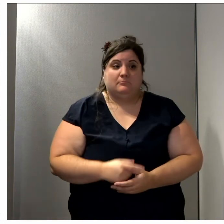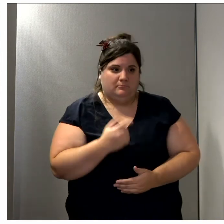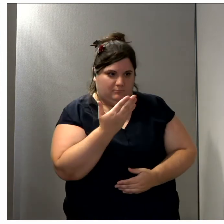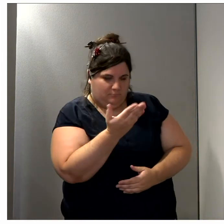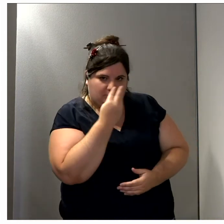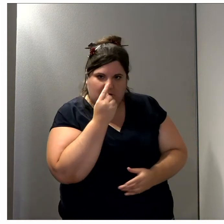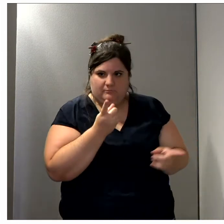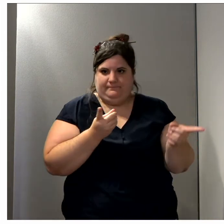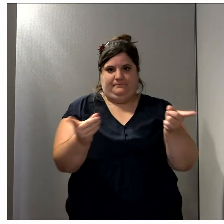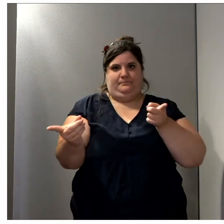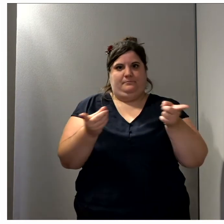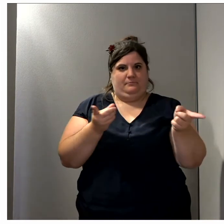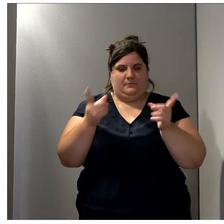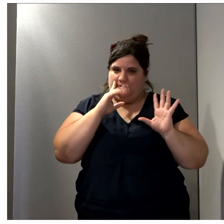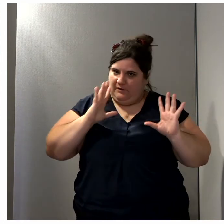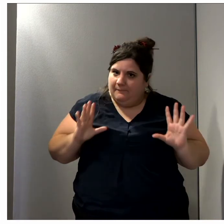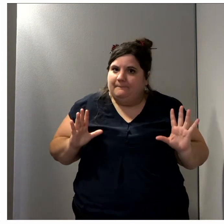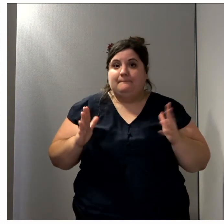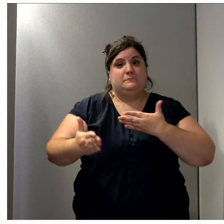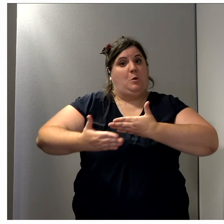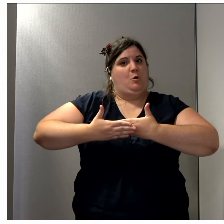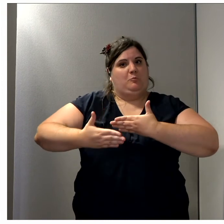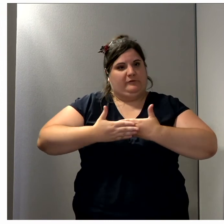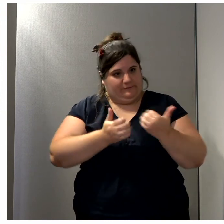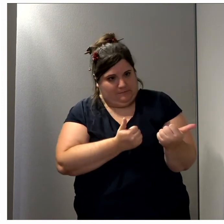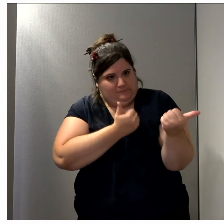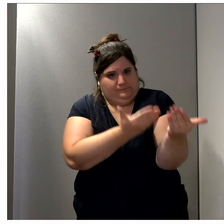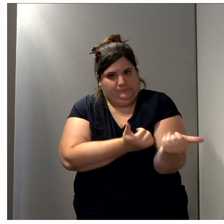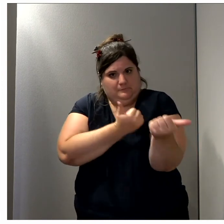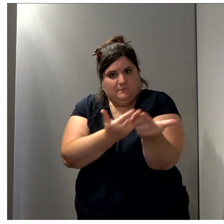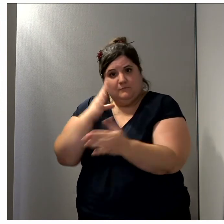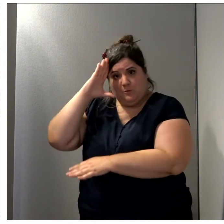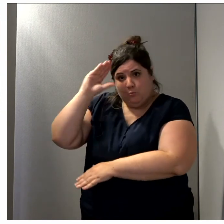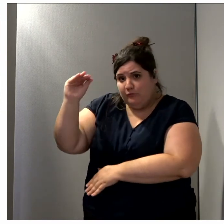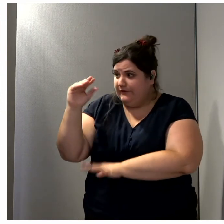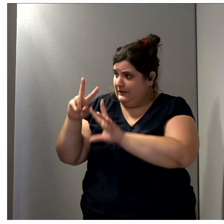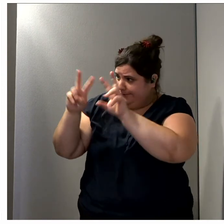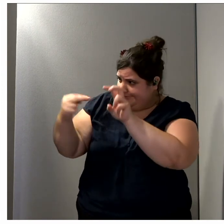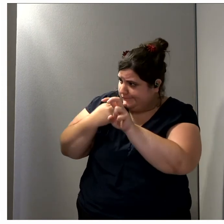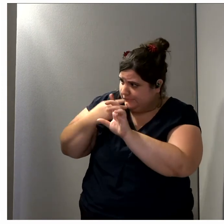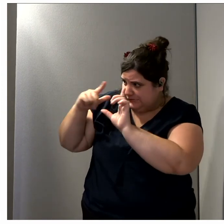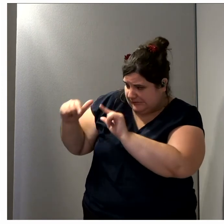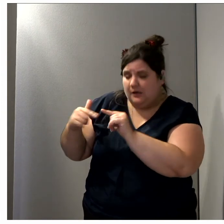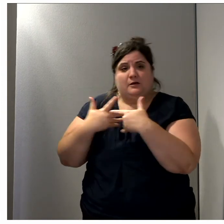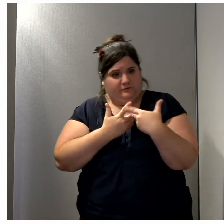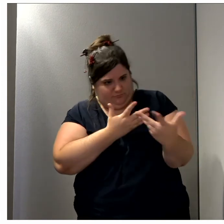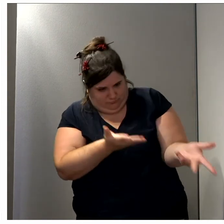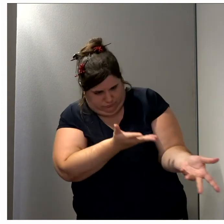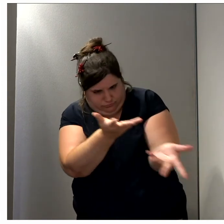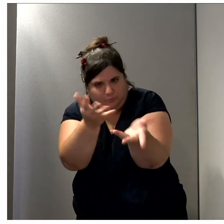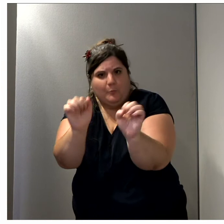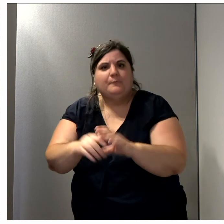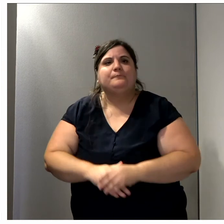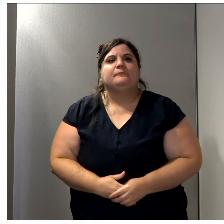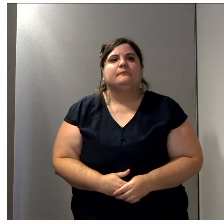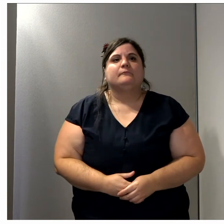l'aidant doit pouvoir trouver à proximité toute l'aide professionnelle qualifiée nécessaire.